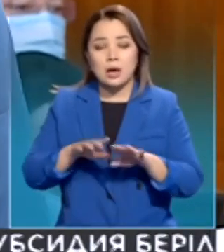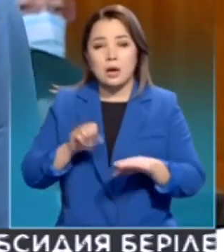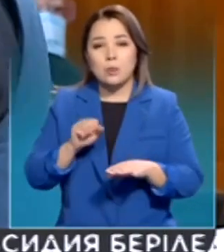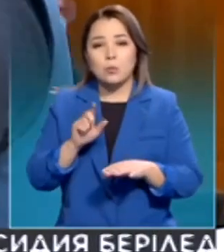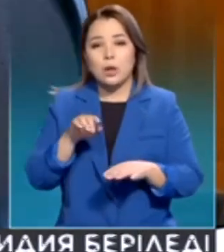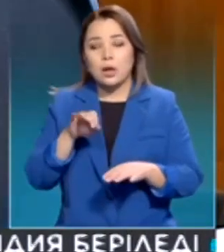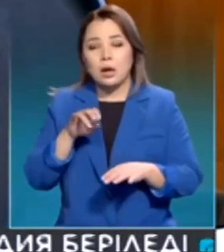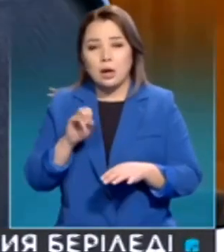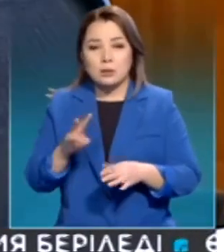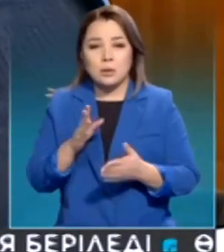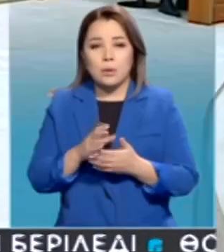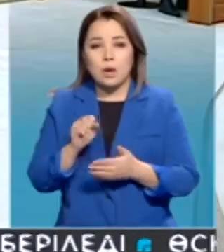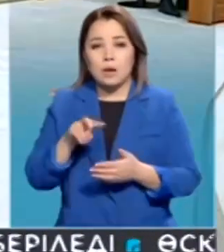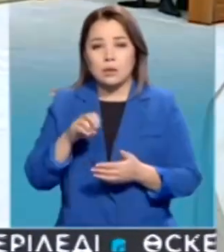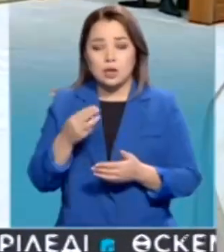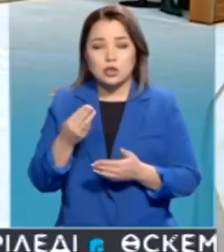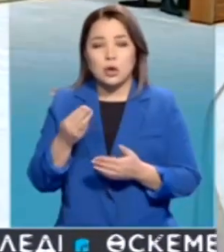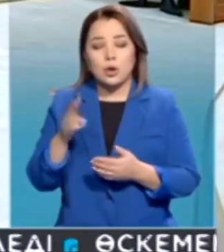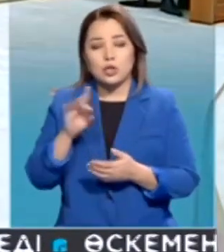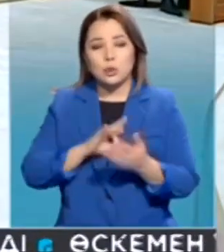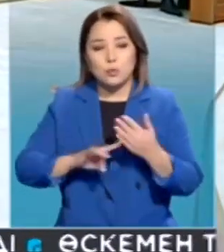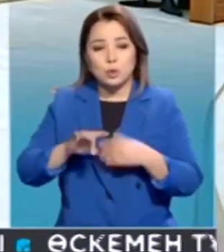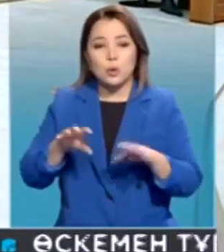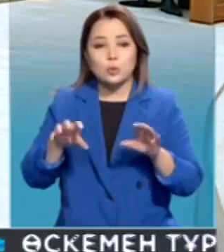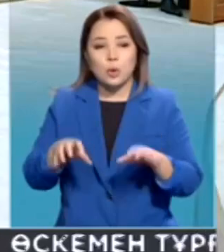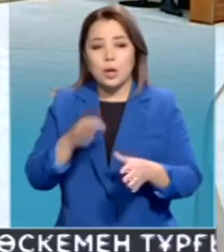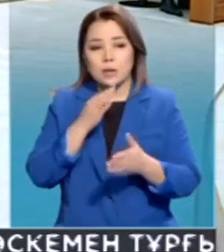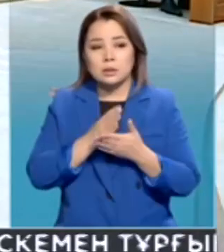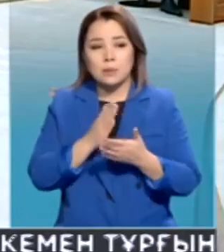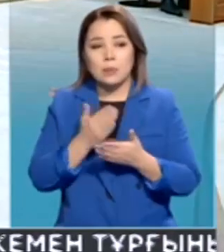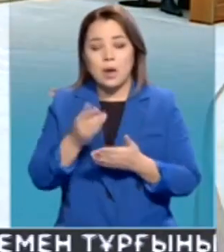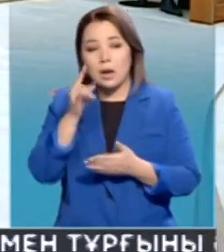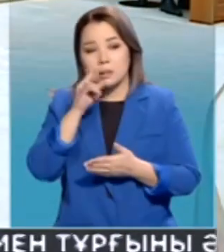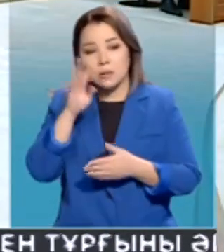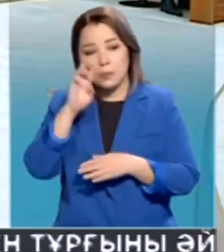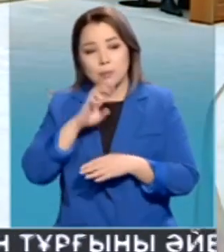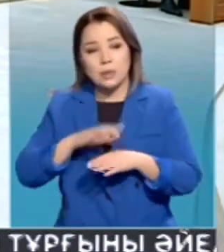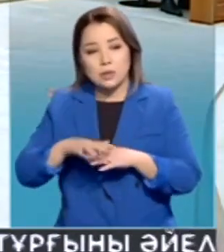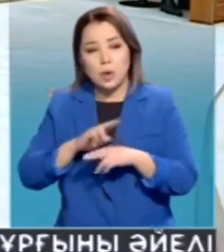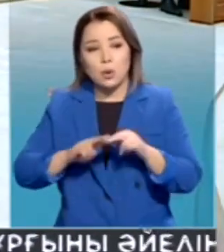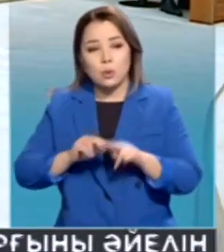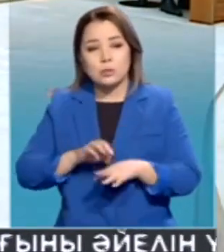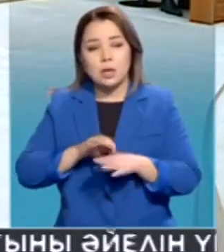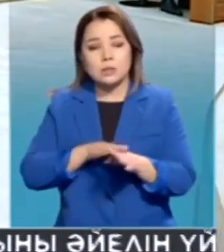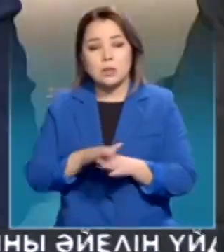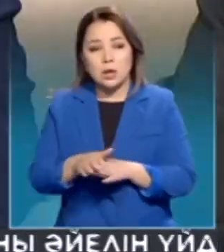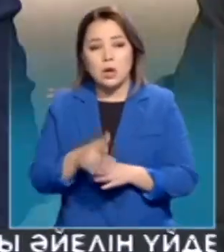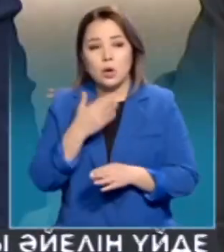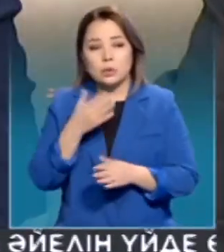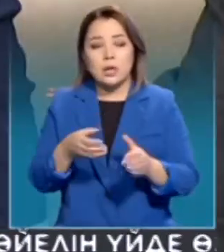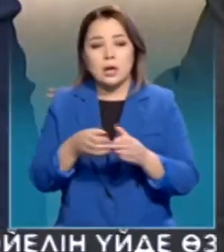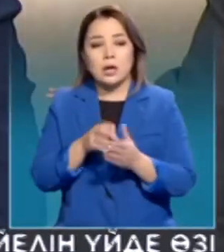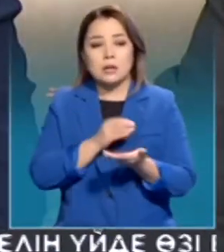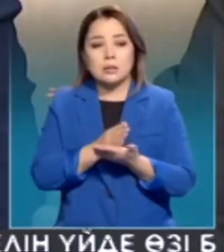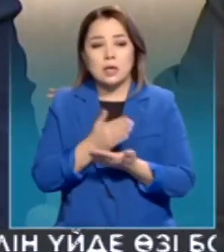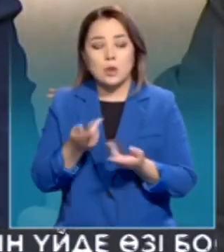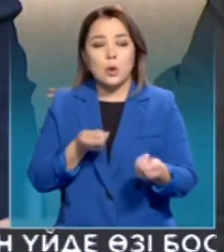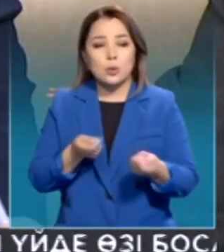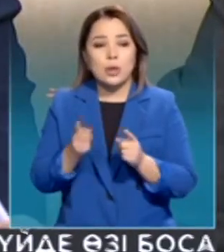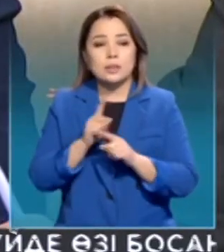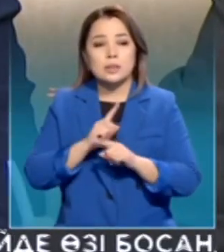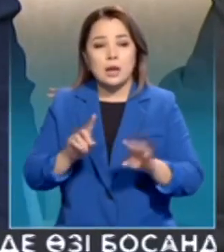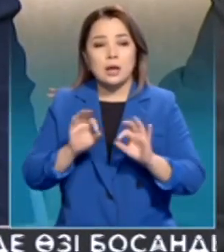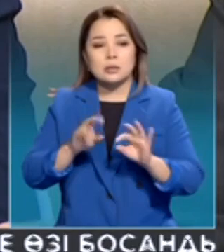Бөкейхан алаш республикасы үкіметінің төрағасы болып сайланғанын және қазақ мемлекетін құруға ұмтылған ұлт қайраткерлерінің рөлін ерекше атап